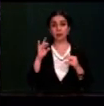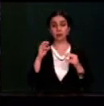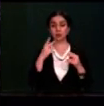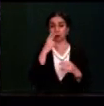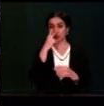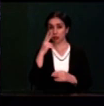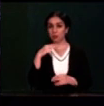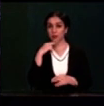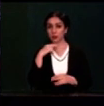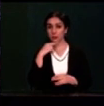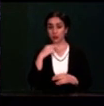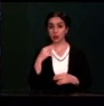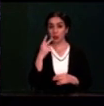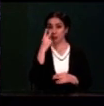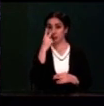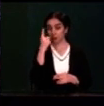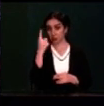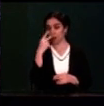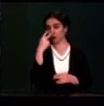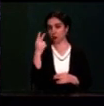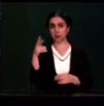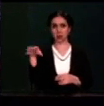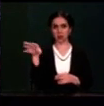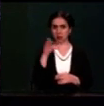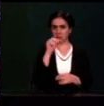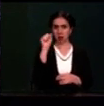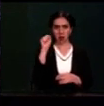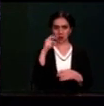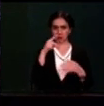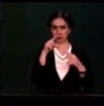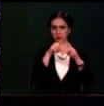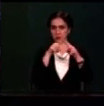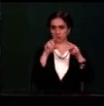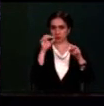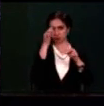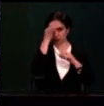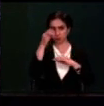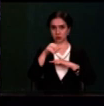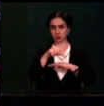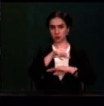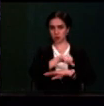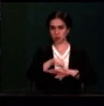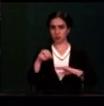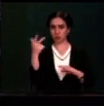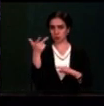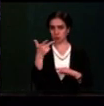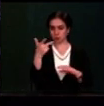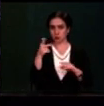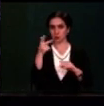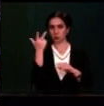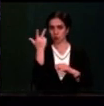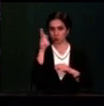Ahamiyat bering. Bir qarashda hamma A to'g'ri chiziqlarimiz uchala chizmada ham alfa